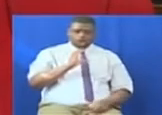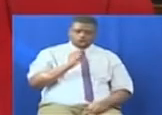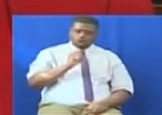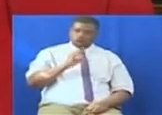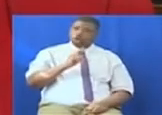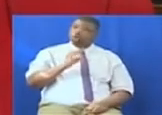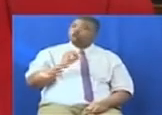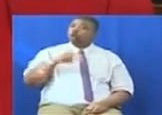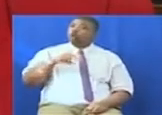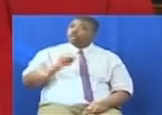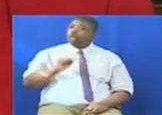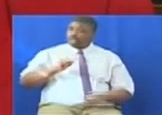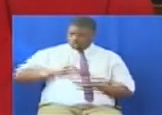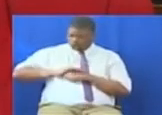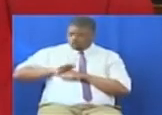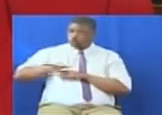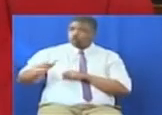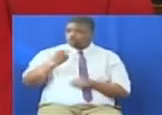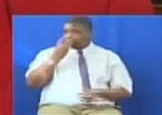alivyoona yeye,